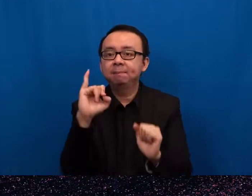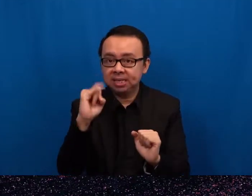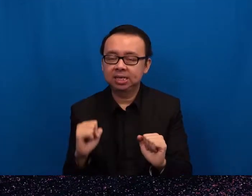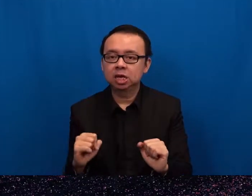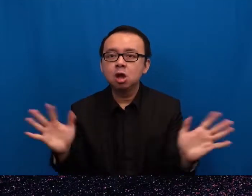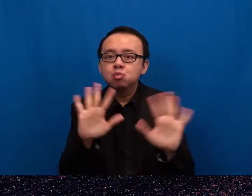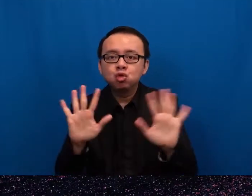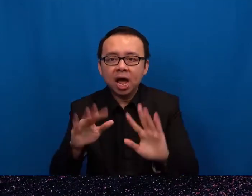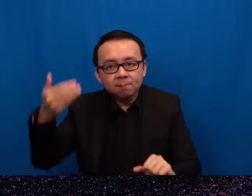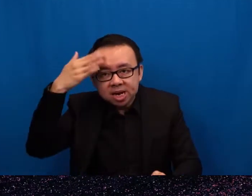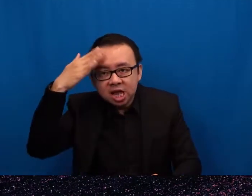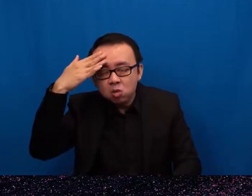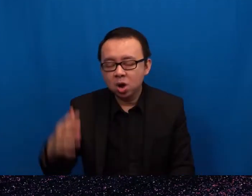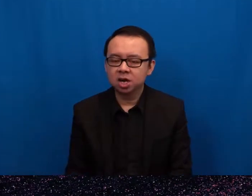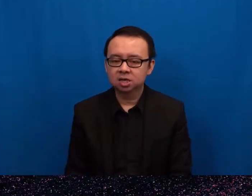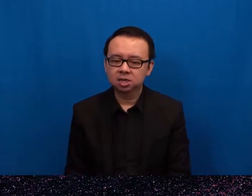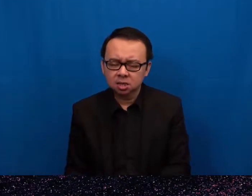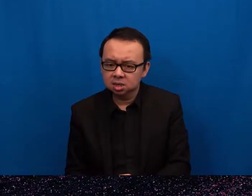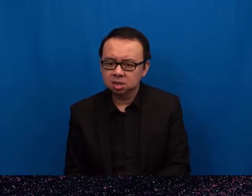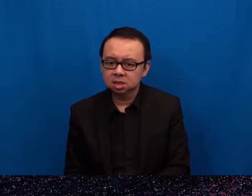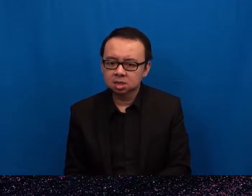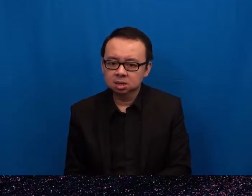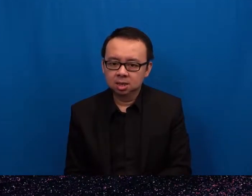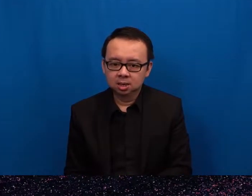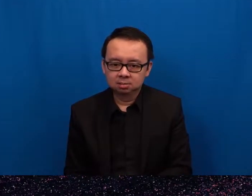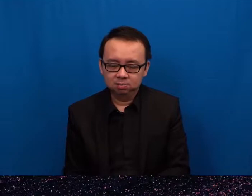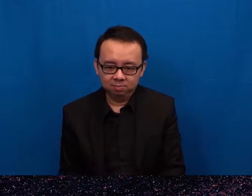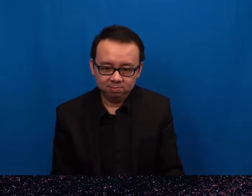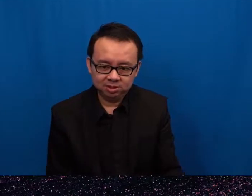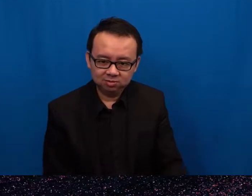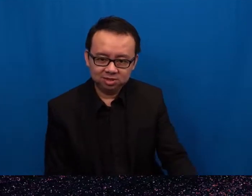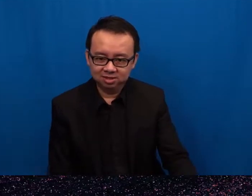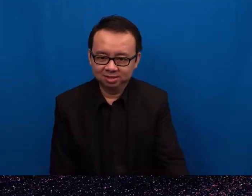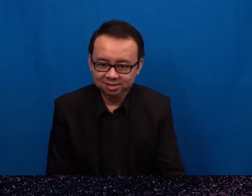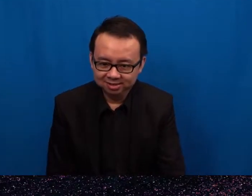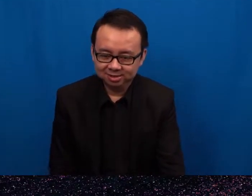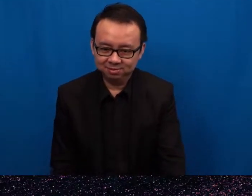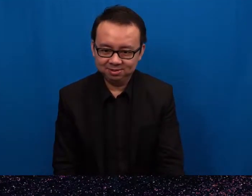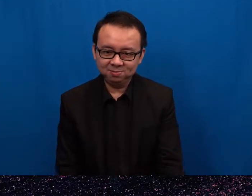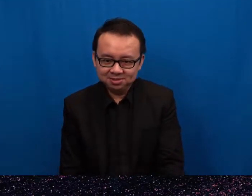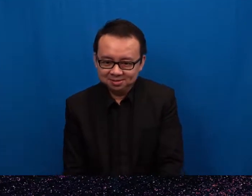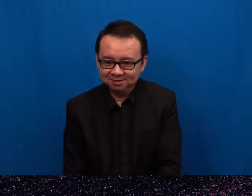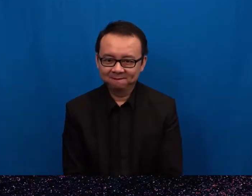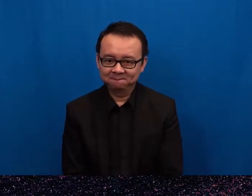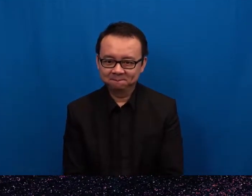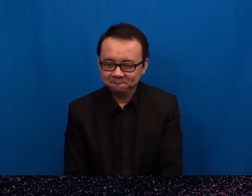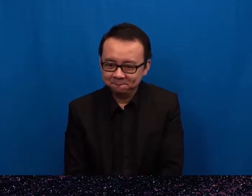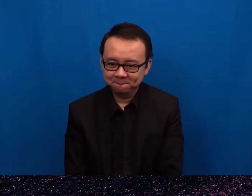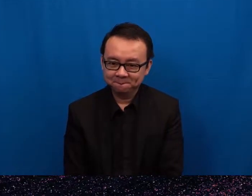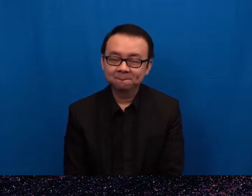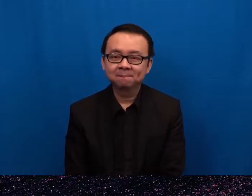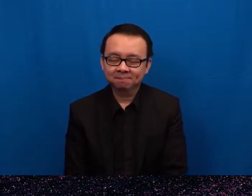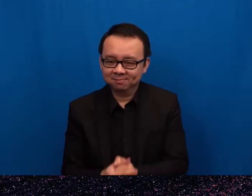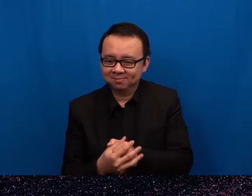pengetahuan. Jadi ayat ini relevan buat kita. Seolah-olah ini hanya bagi orang pedalaman yang gak pernah dengar Injil. Tapi buat apa Injil sudah didengar tapi